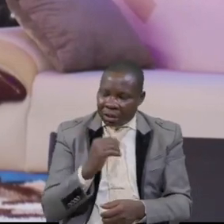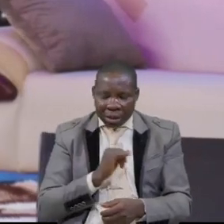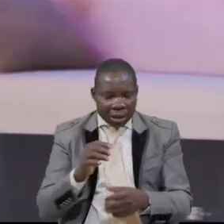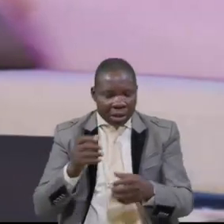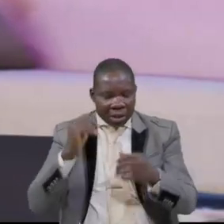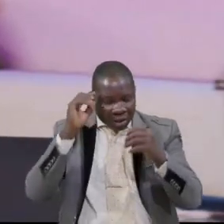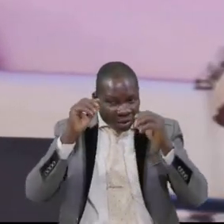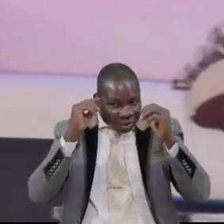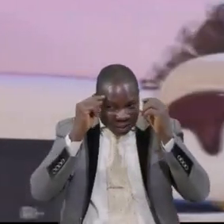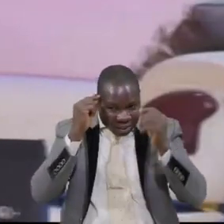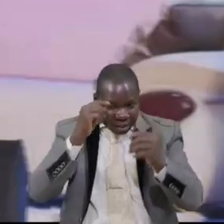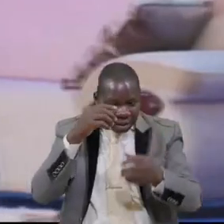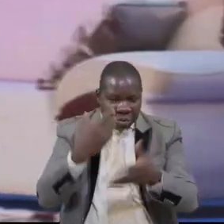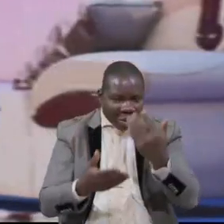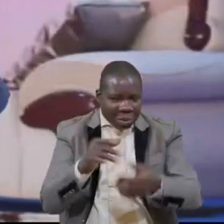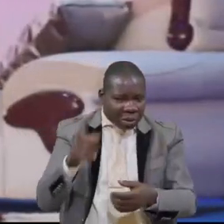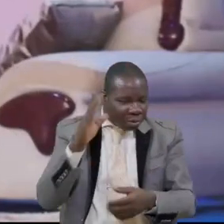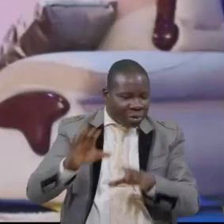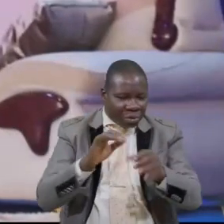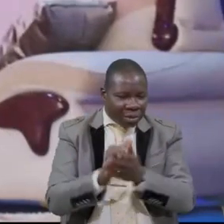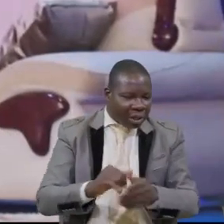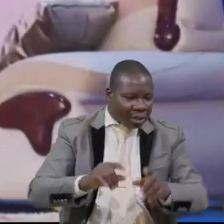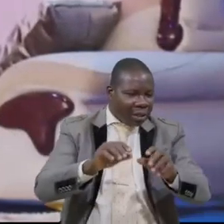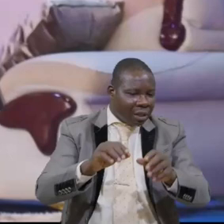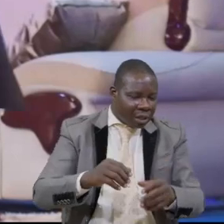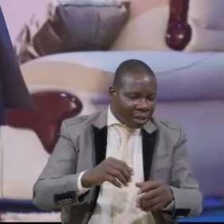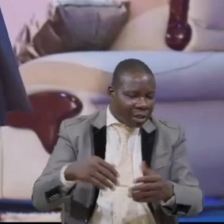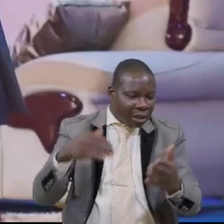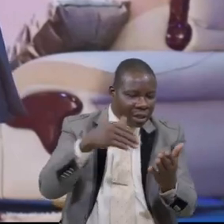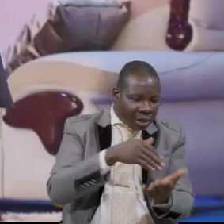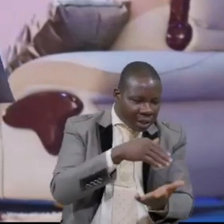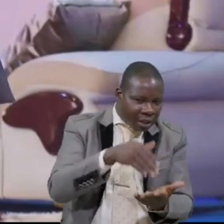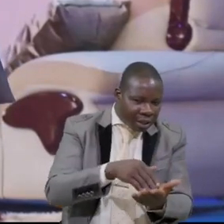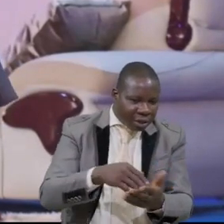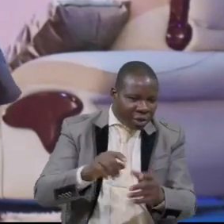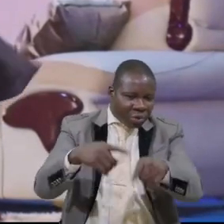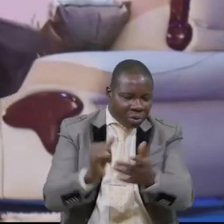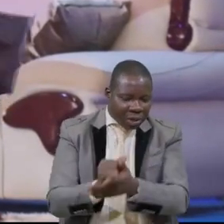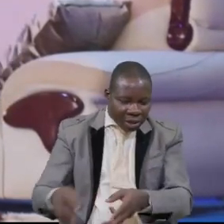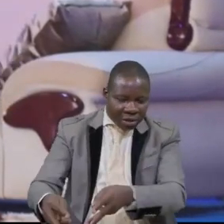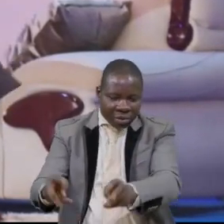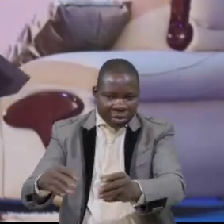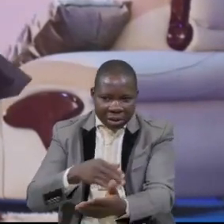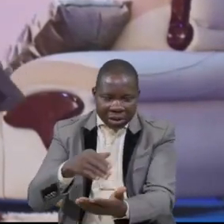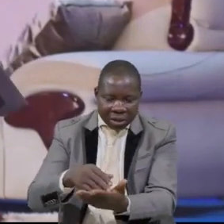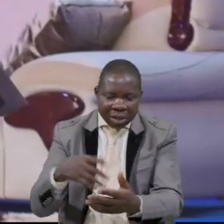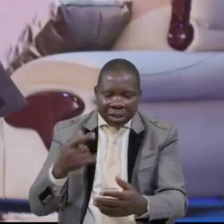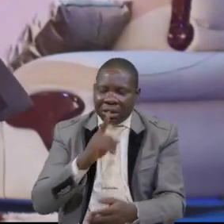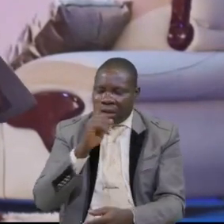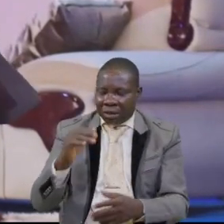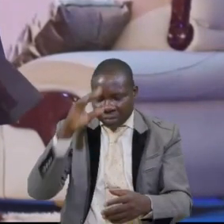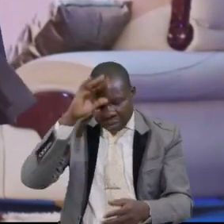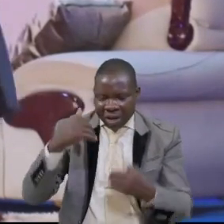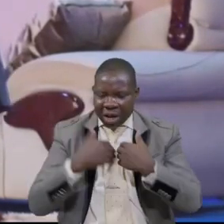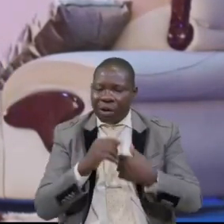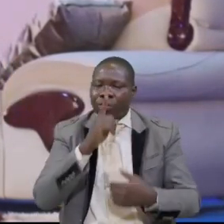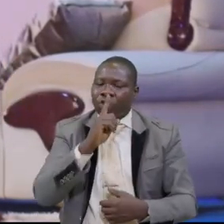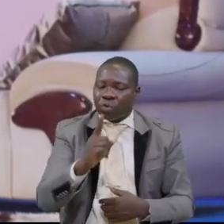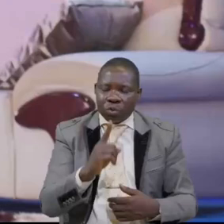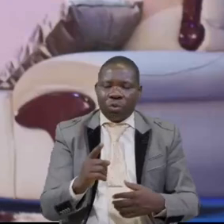qu'il va le faire aujourd'hui. On va voir s'il va le faire aujourd'hui. Et l'homme avait une vraie sanctification,